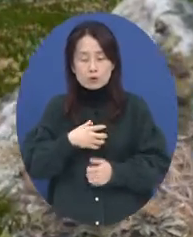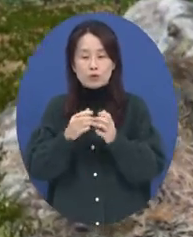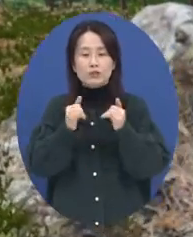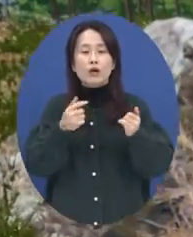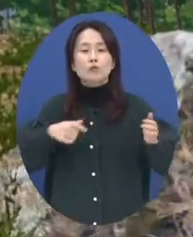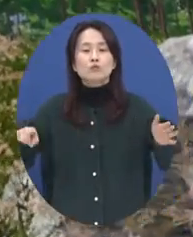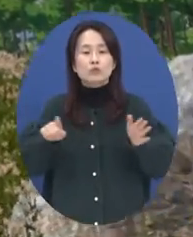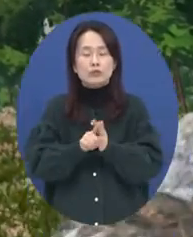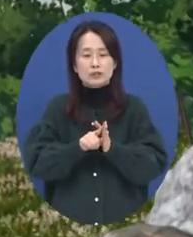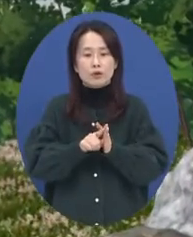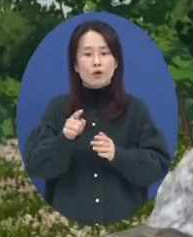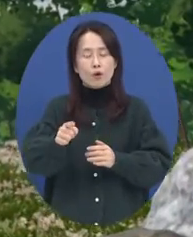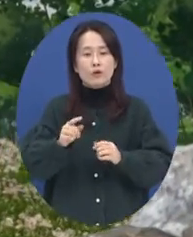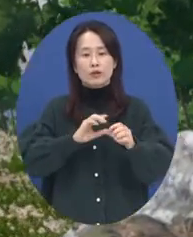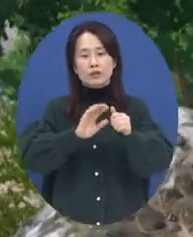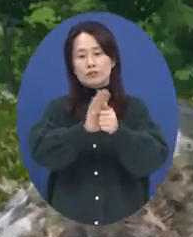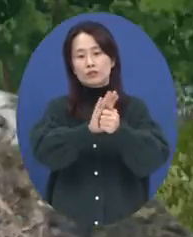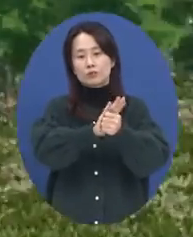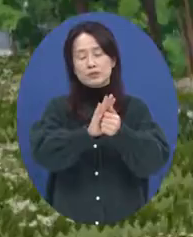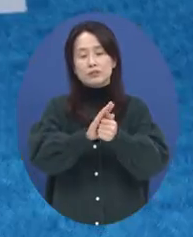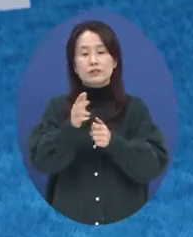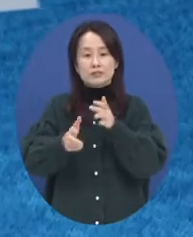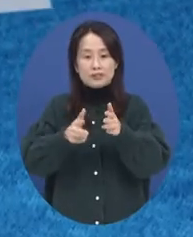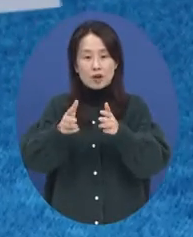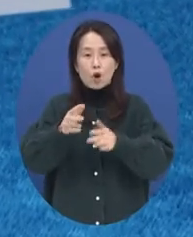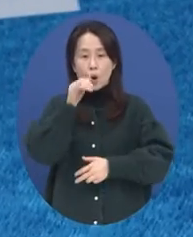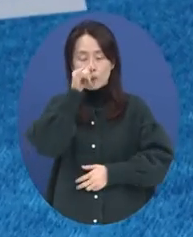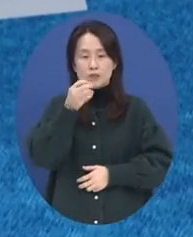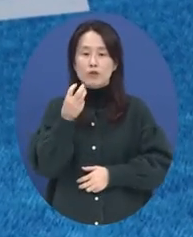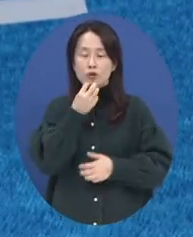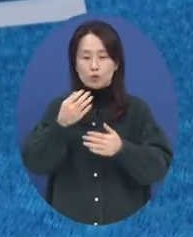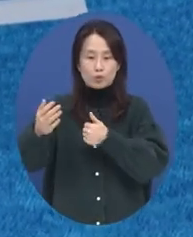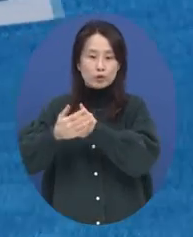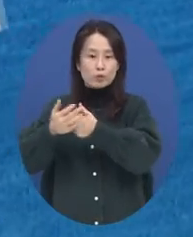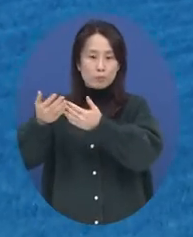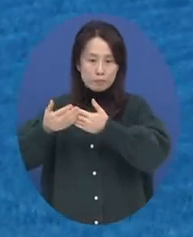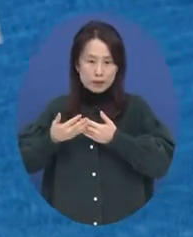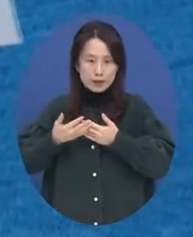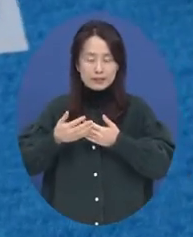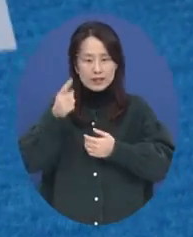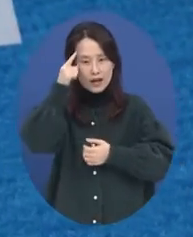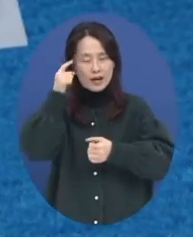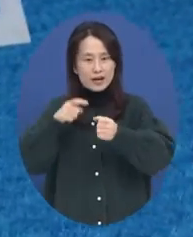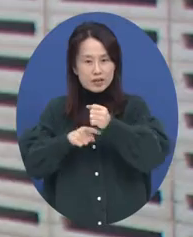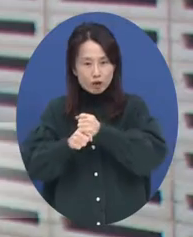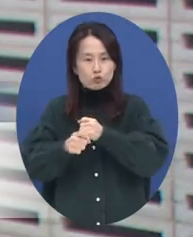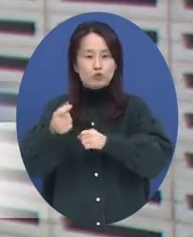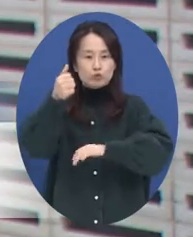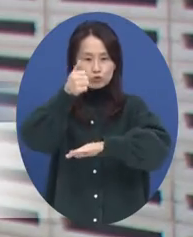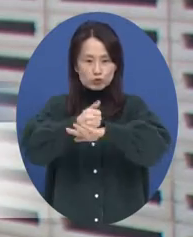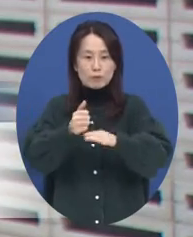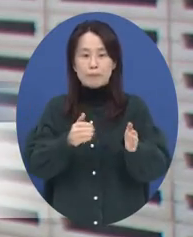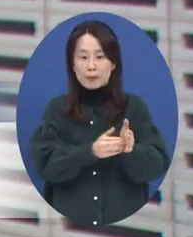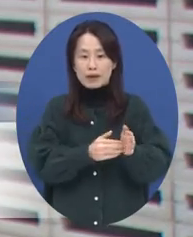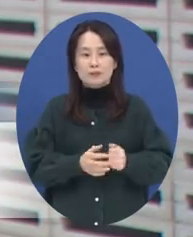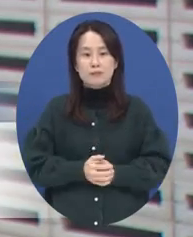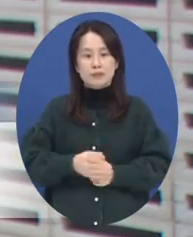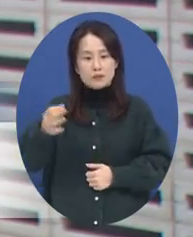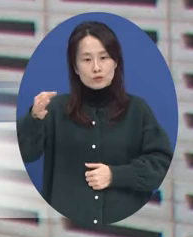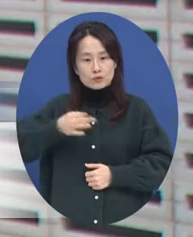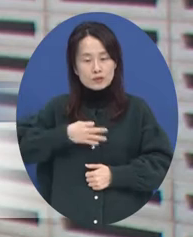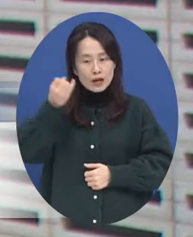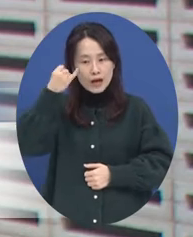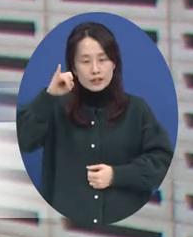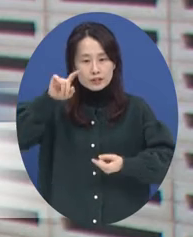위한 맞춤형 확장현실 서비스 기업으로 경기도 지원을 받아 기술 개발을 했습니다. 지원금은 이제 아이디어 부분 같은